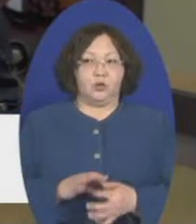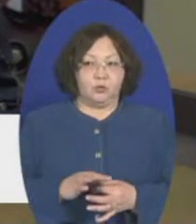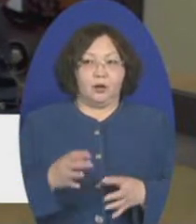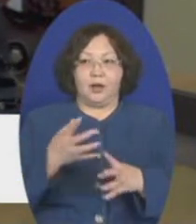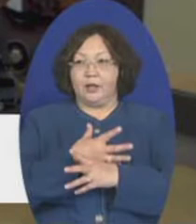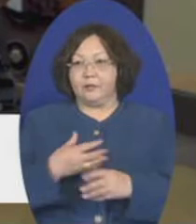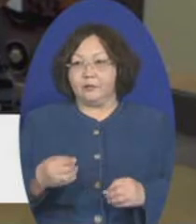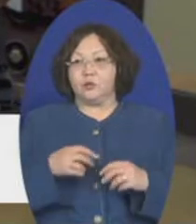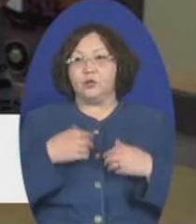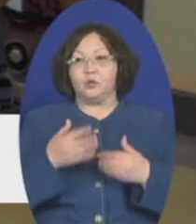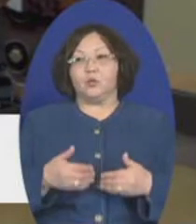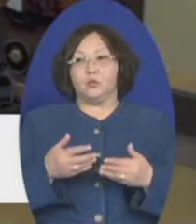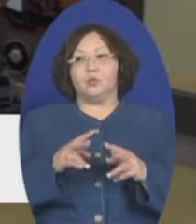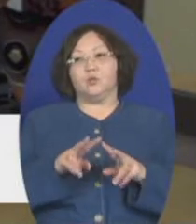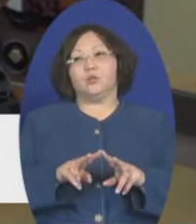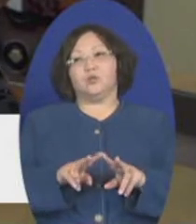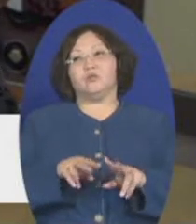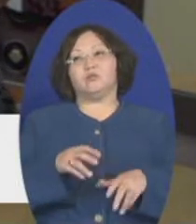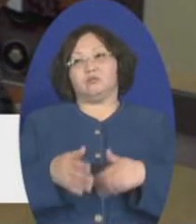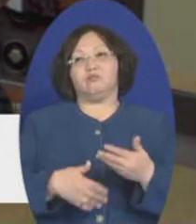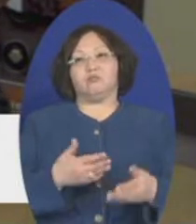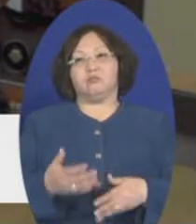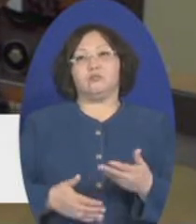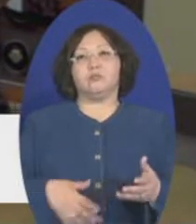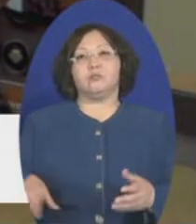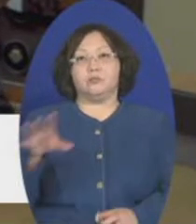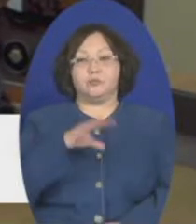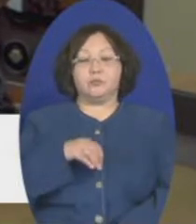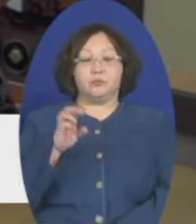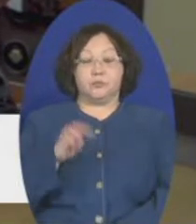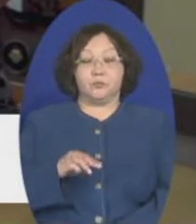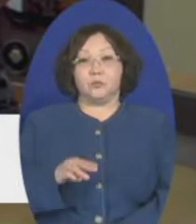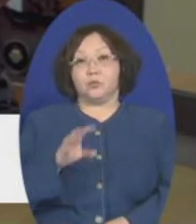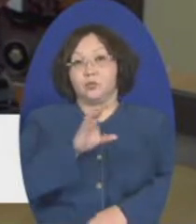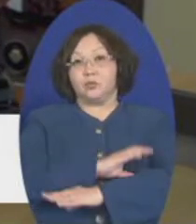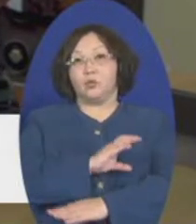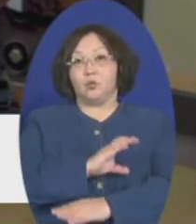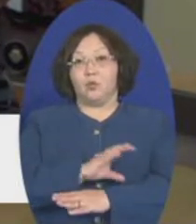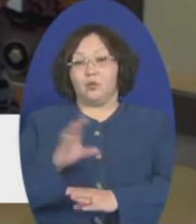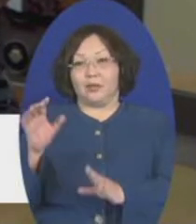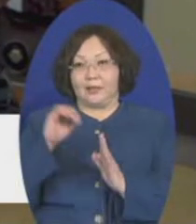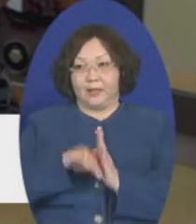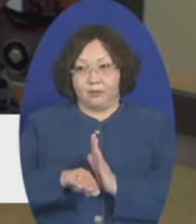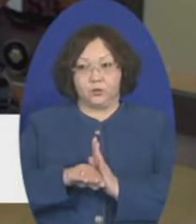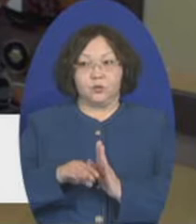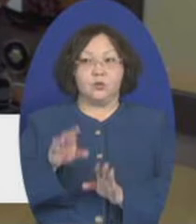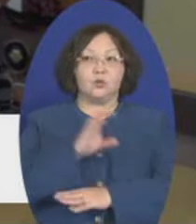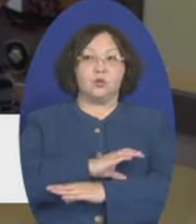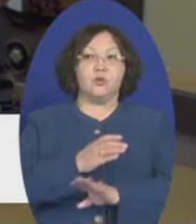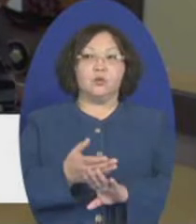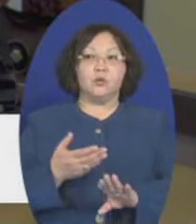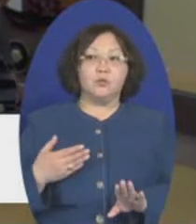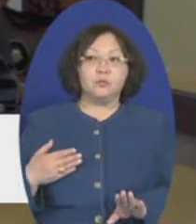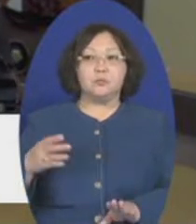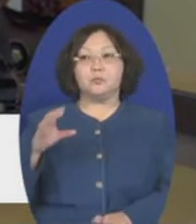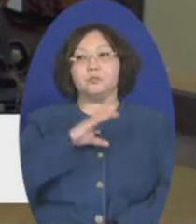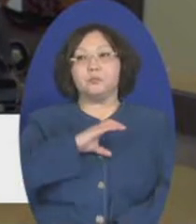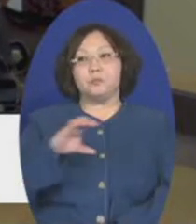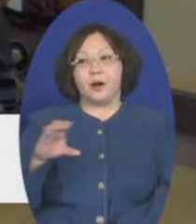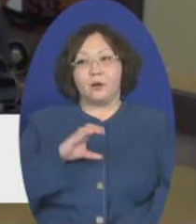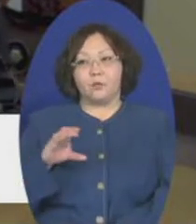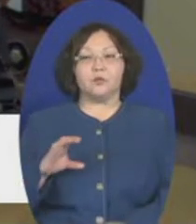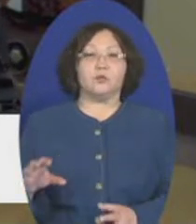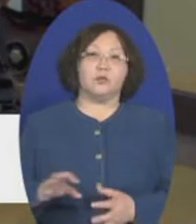халдвар үргэлжилсээр байна. Тийм учраас бид ялангуяа сургуулийг түшгэлсэн, сургуулийн өмнөх байгууллагыг